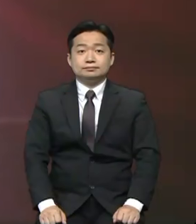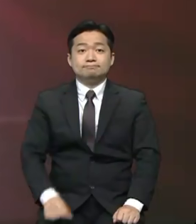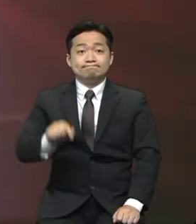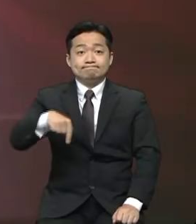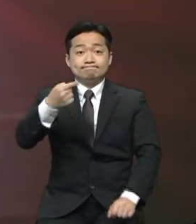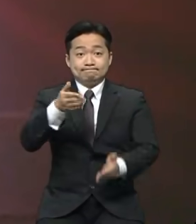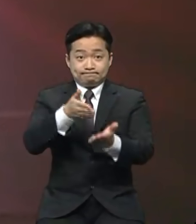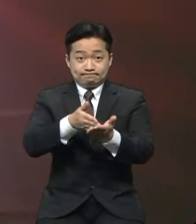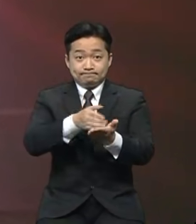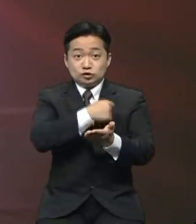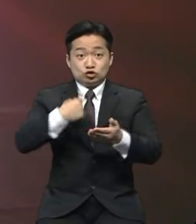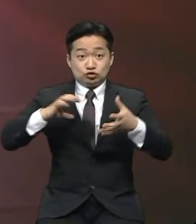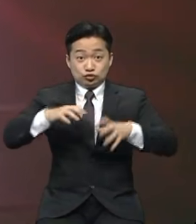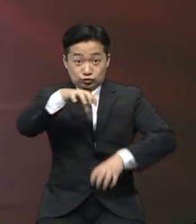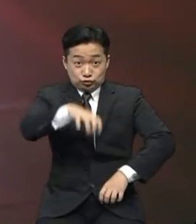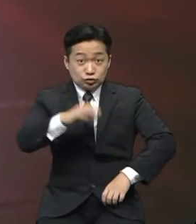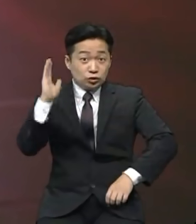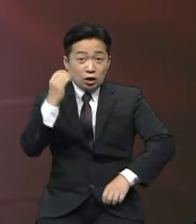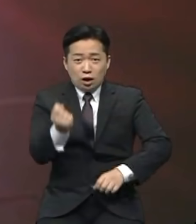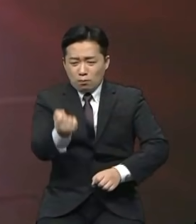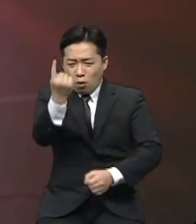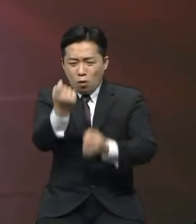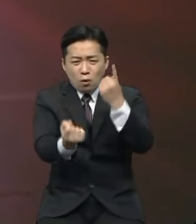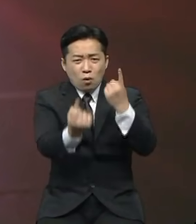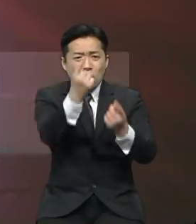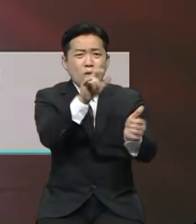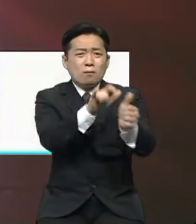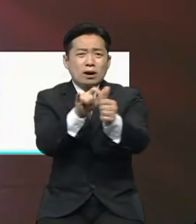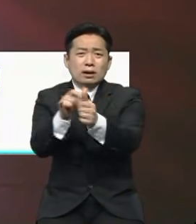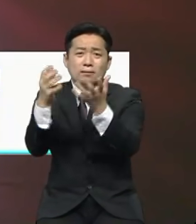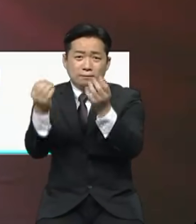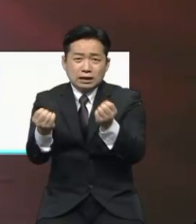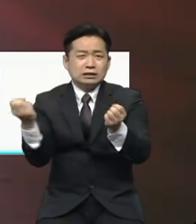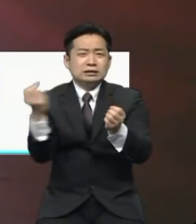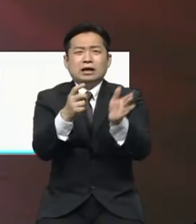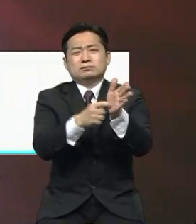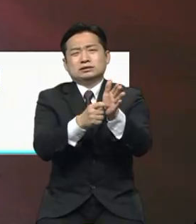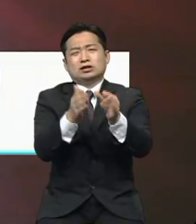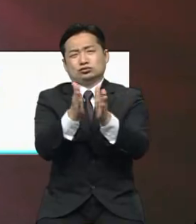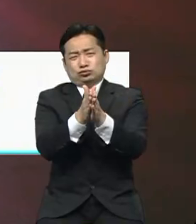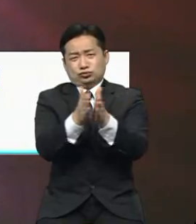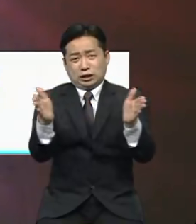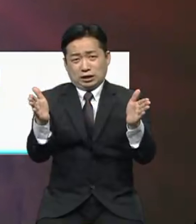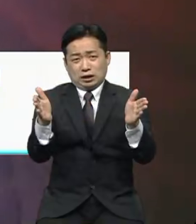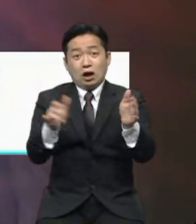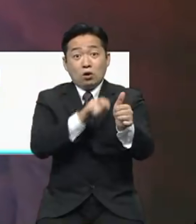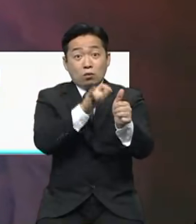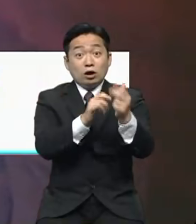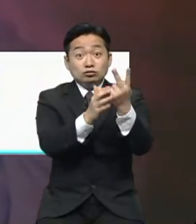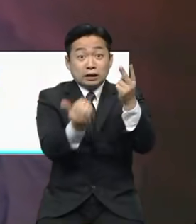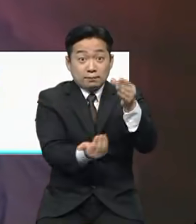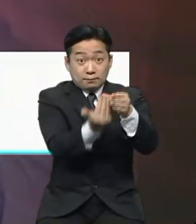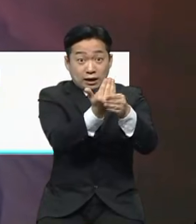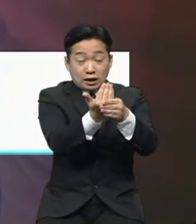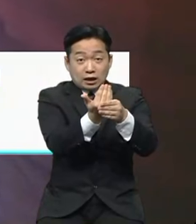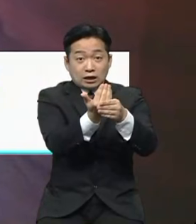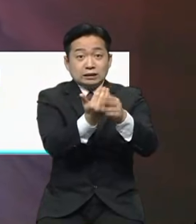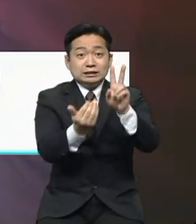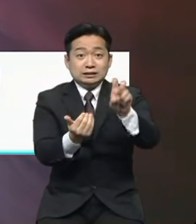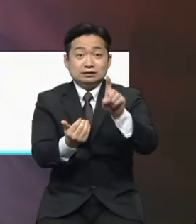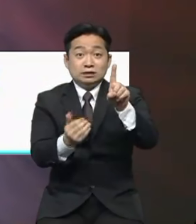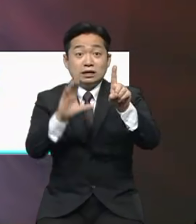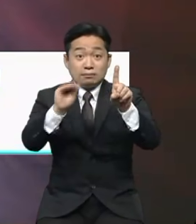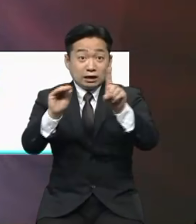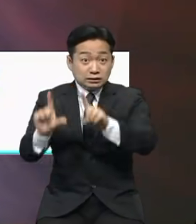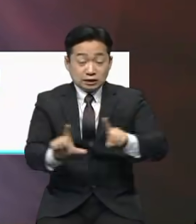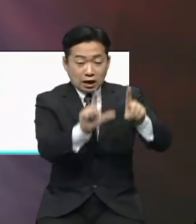다음 뉴스입니다. 중국에서도 최근 산발적 감염이 이어지고 있어 다시 비상이 걸렸습니다. 확진자가 2명 발생한 인구